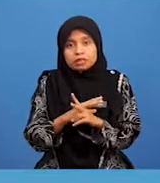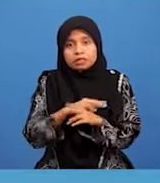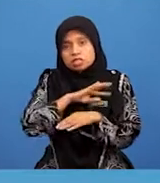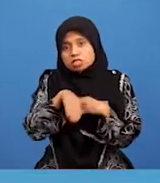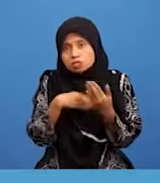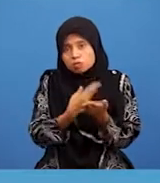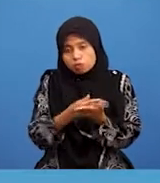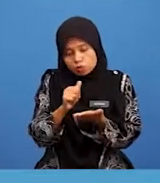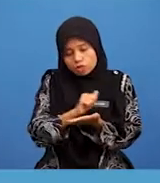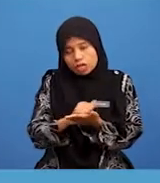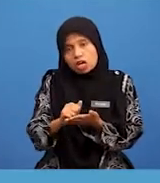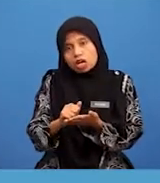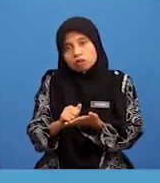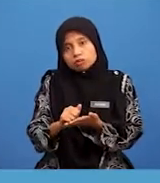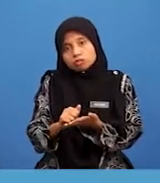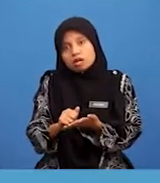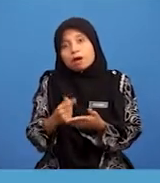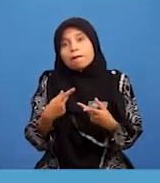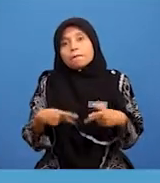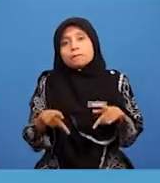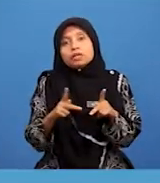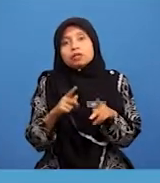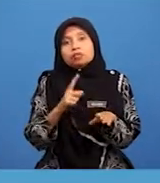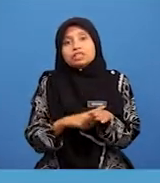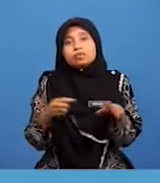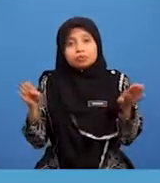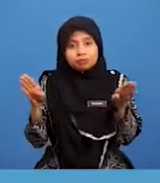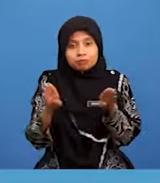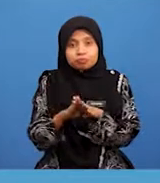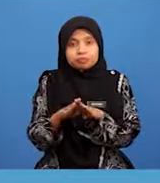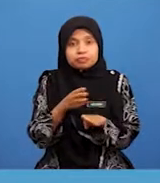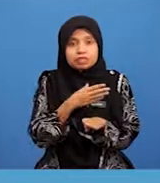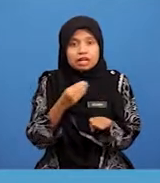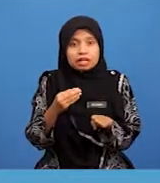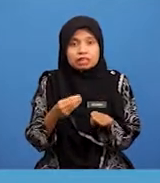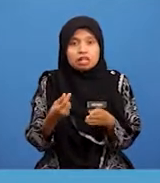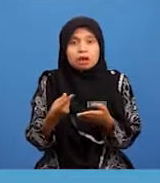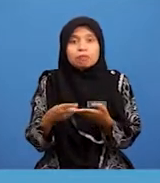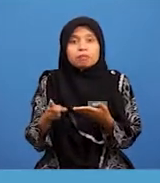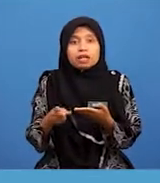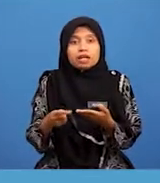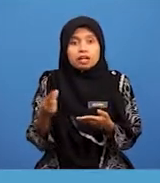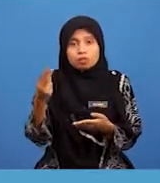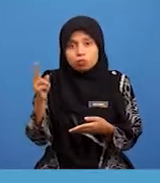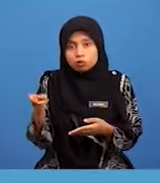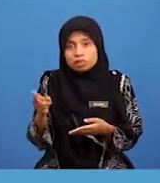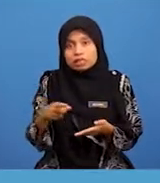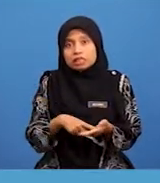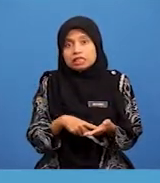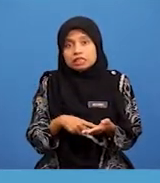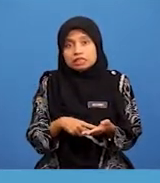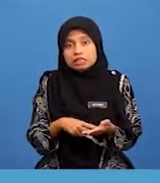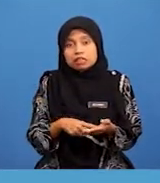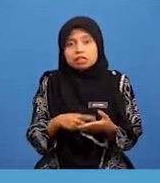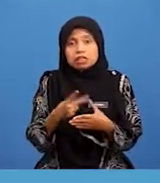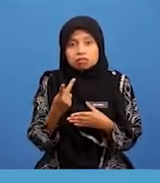Semua akaun liabiliti perkongsian perlu ditutup dan pembayaran hutang ini akan mengurangkan wang